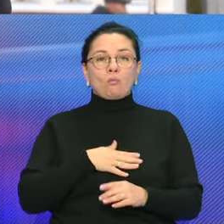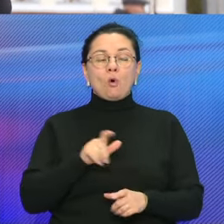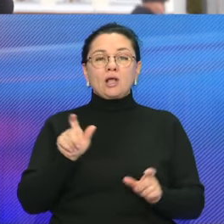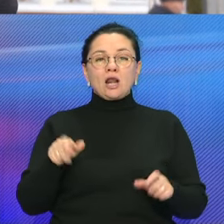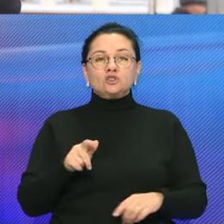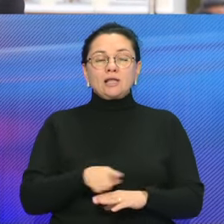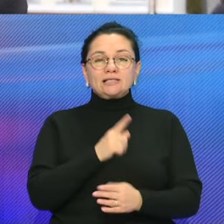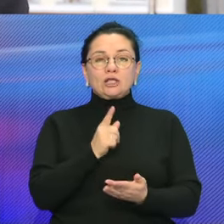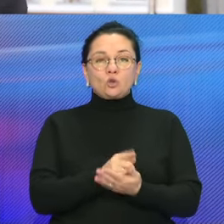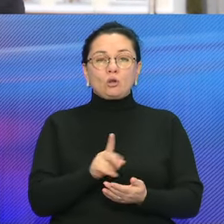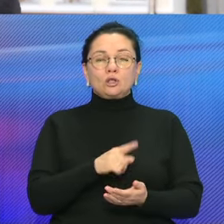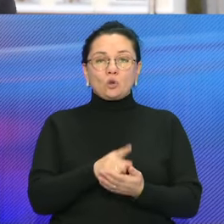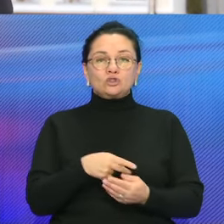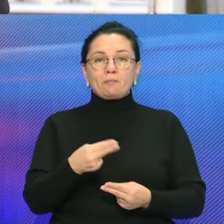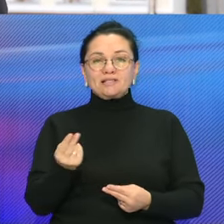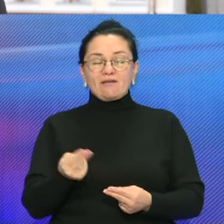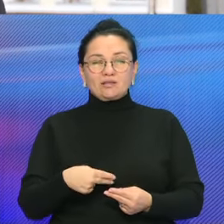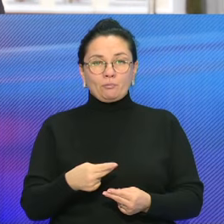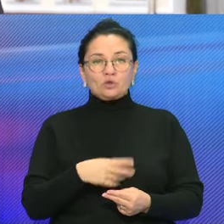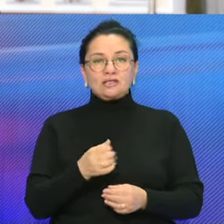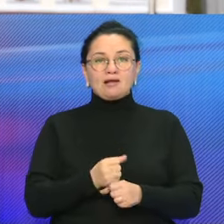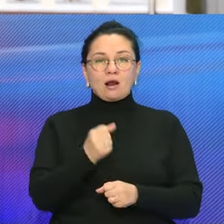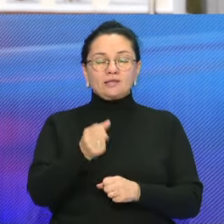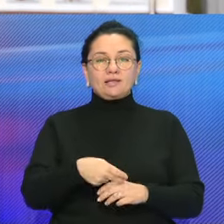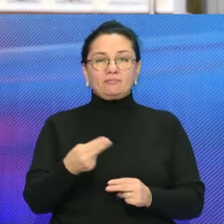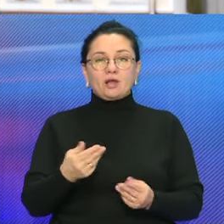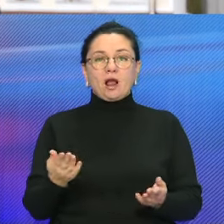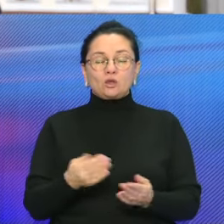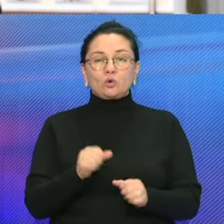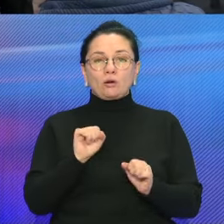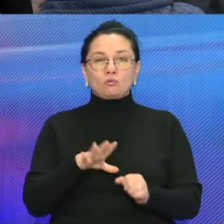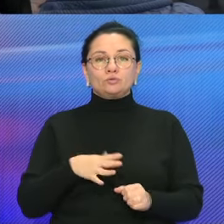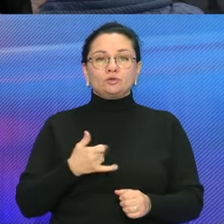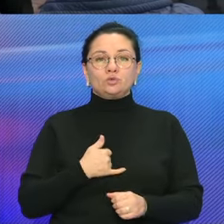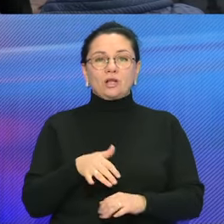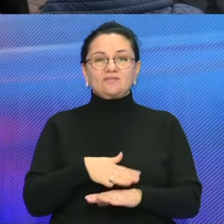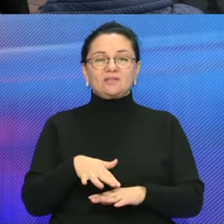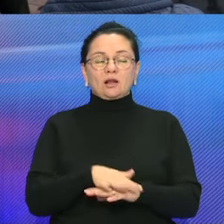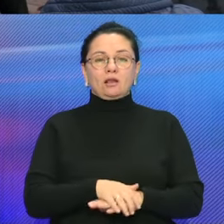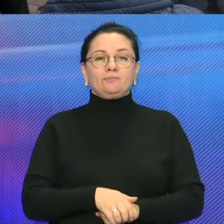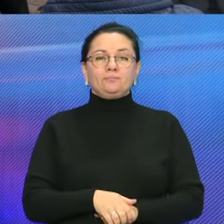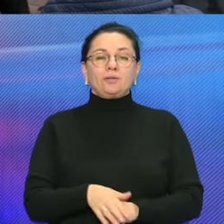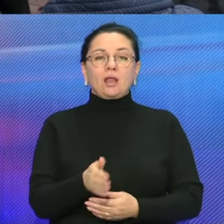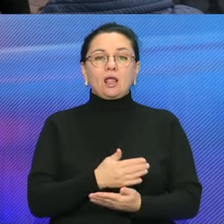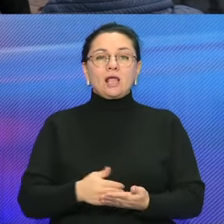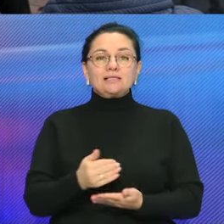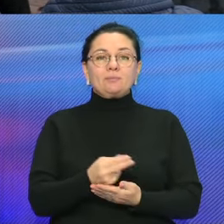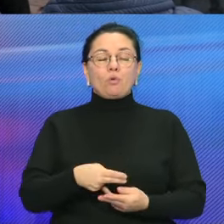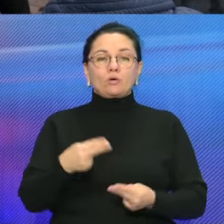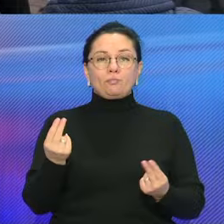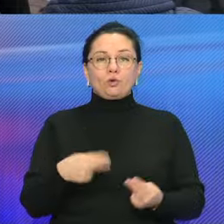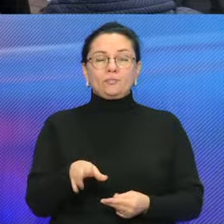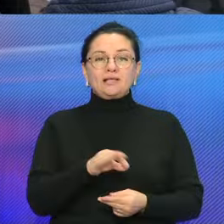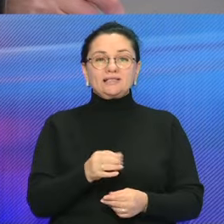меня поставить подпись за кандидата в президенты, который, я считаю, должен быть у нас в стране. Збор подпісаў за